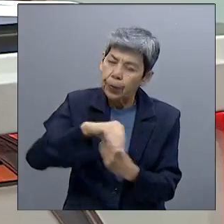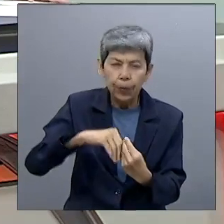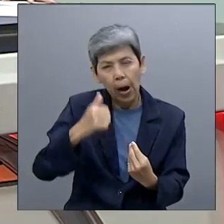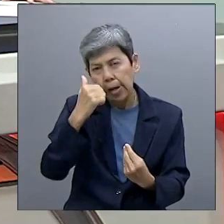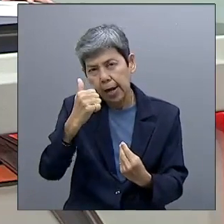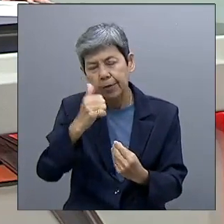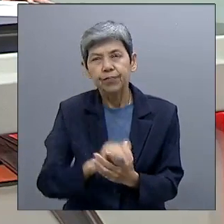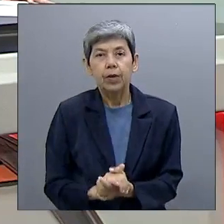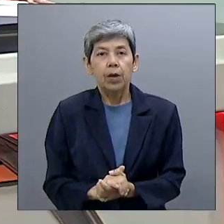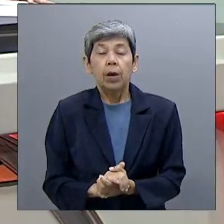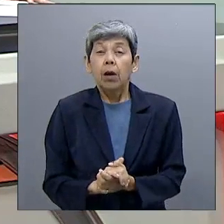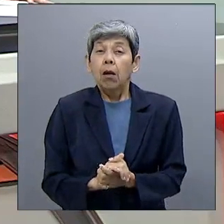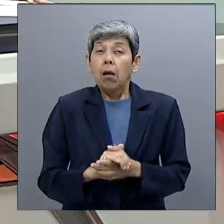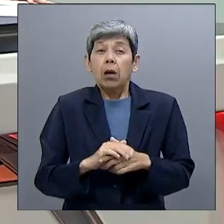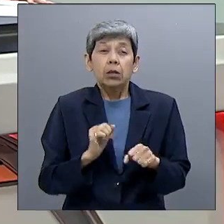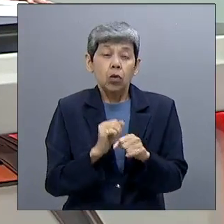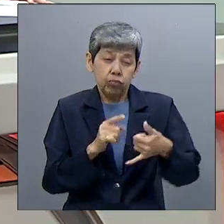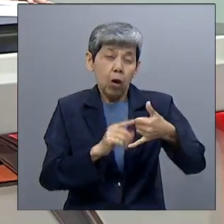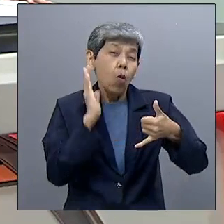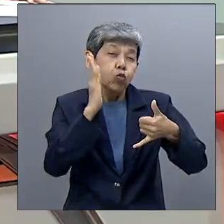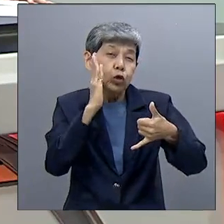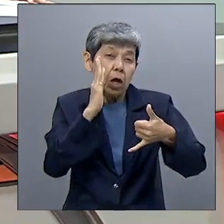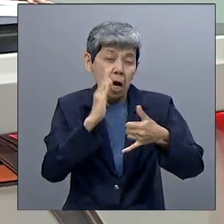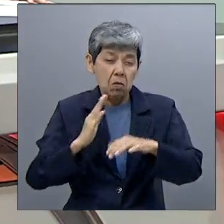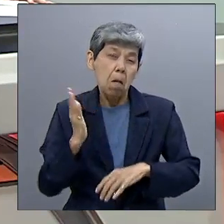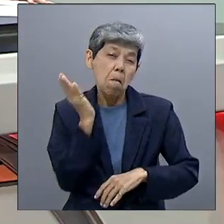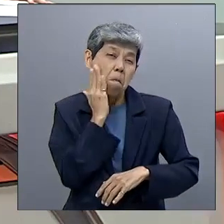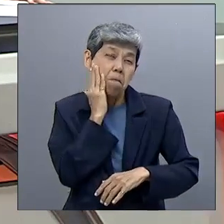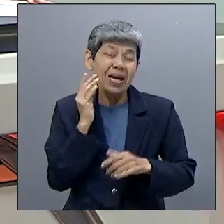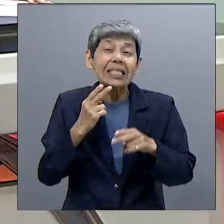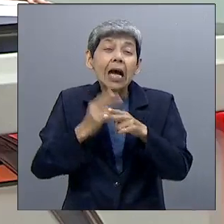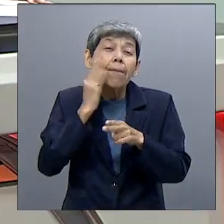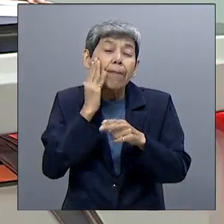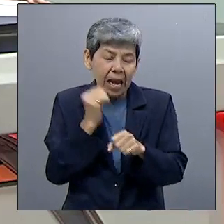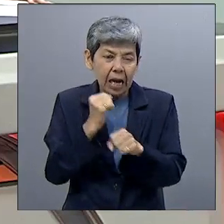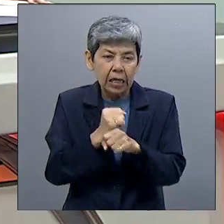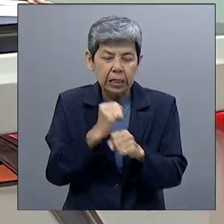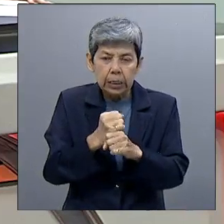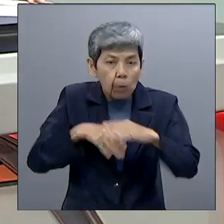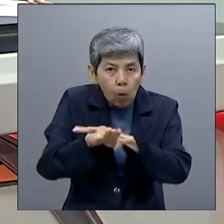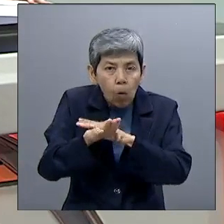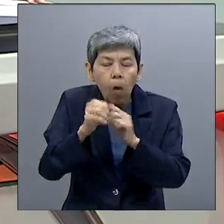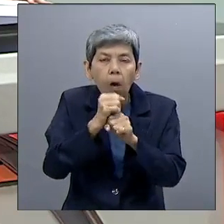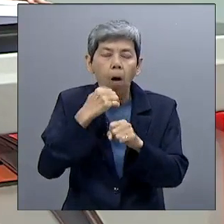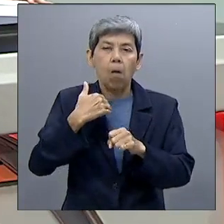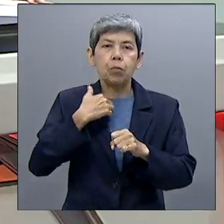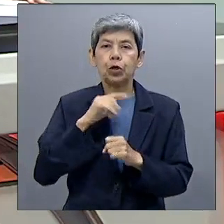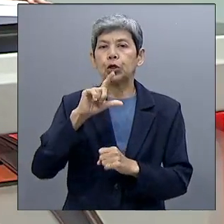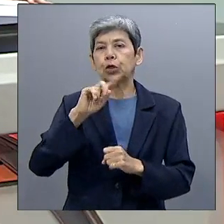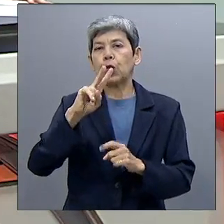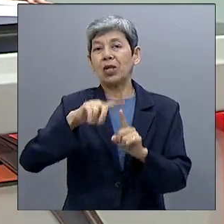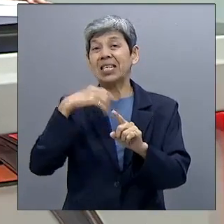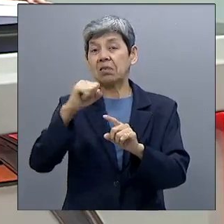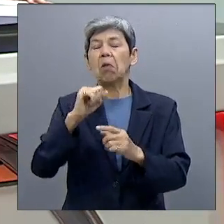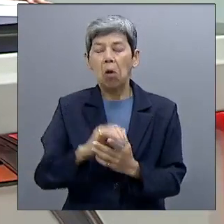คุณผู้ชมคะนับตั้งแต่เสียบแป้งนาโหนดหลบหนีออกมาจากโรงพยาบาลมหาราชนครศรีธรรมราช 22